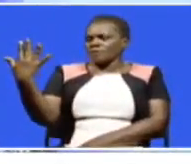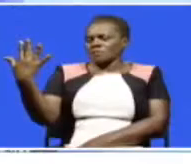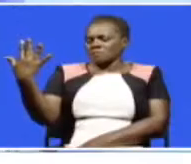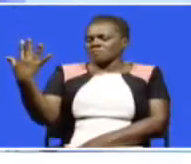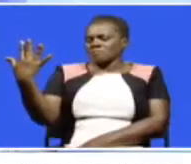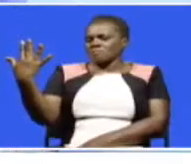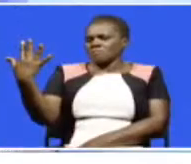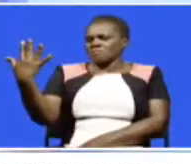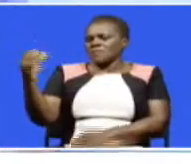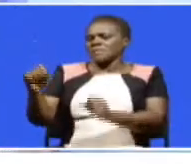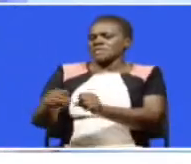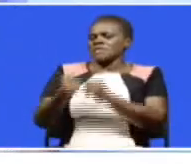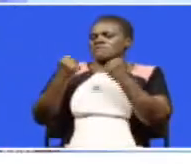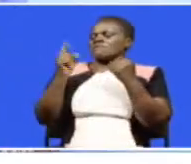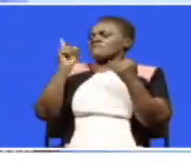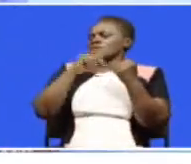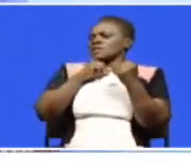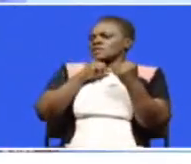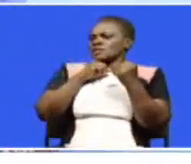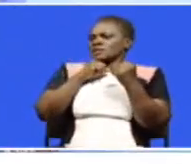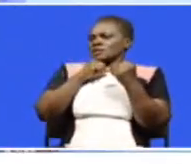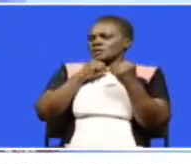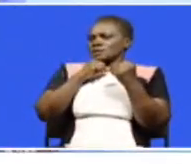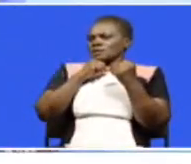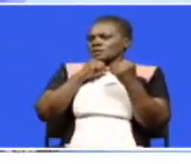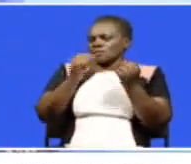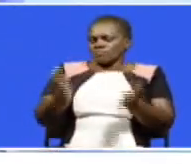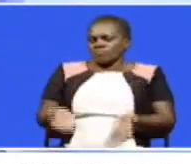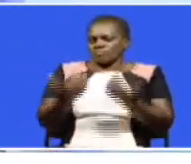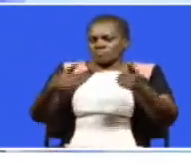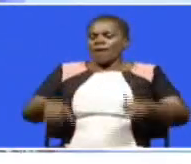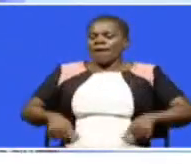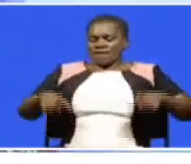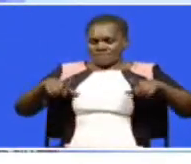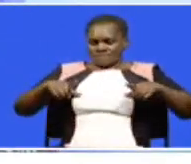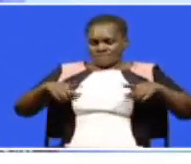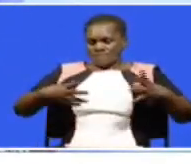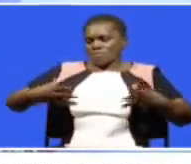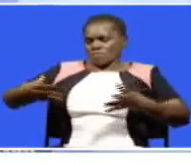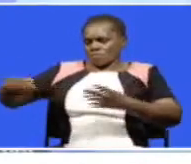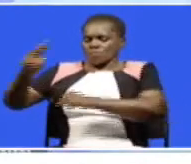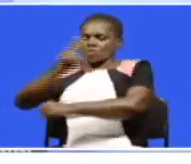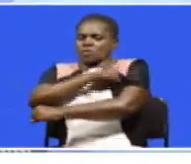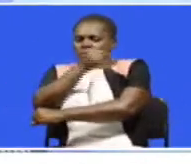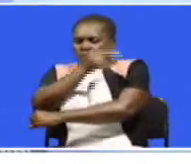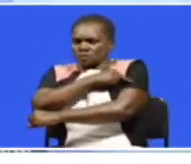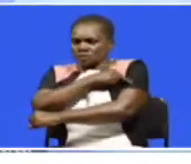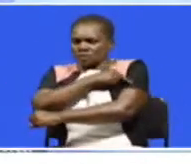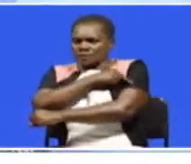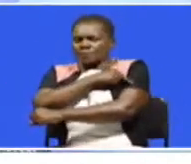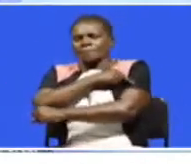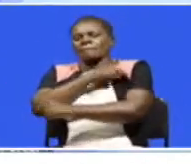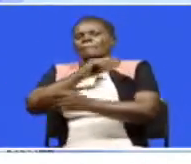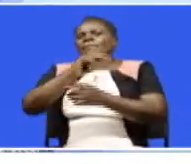wameweza kusaidiwa, wamefufuliwa wakiwa hai na wamepelekwa hospitali.